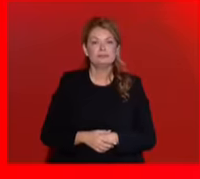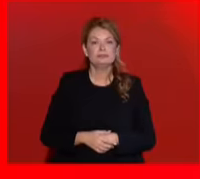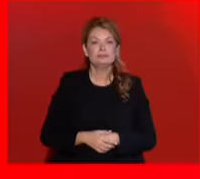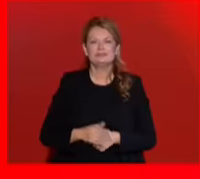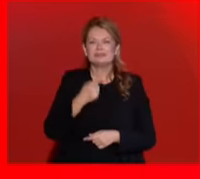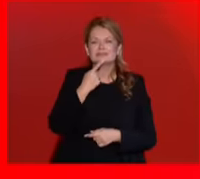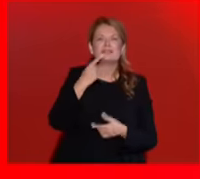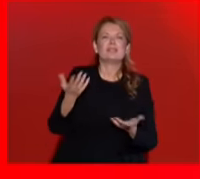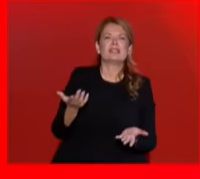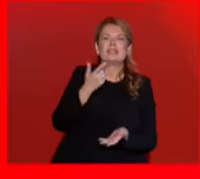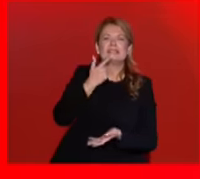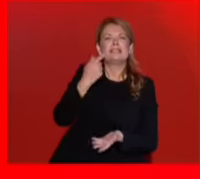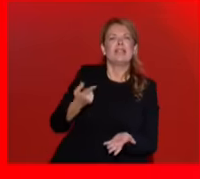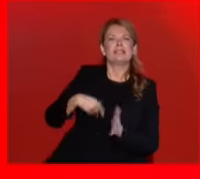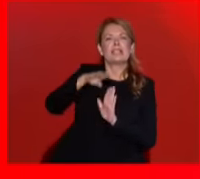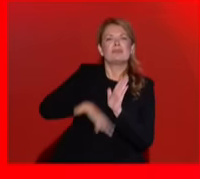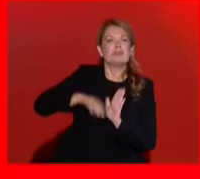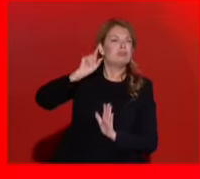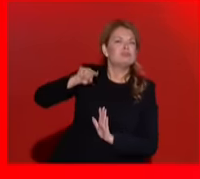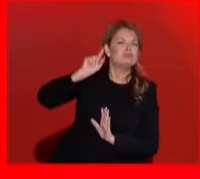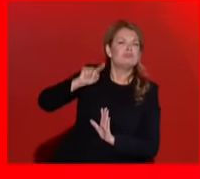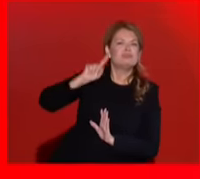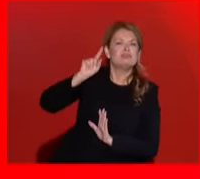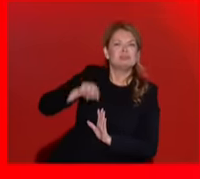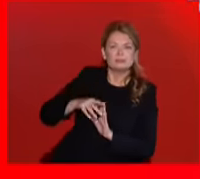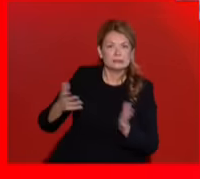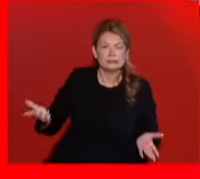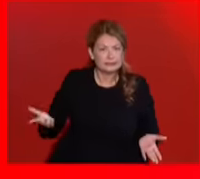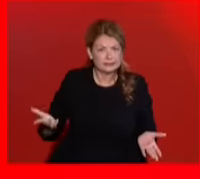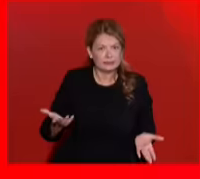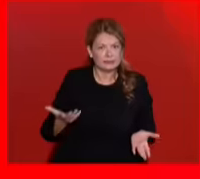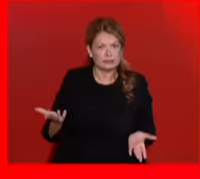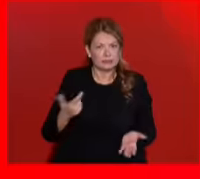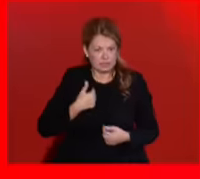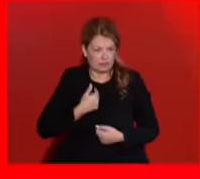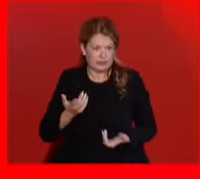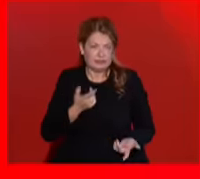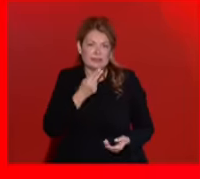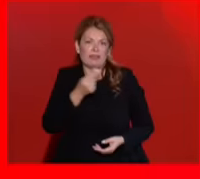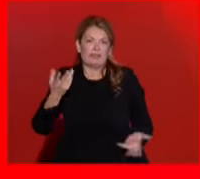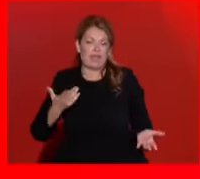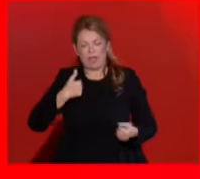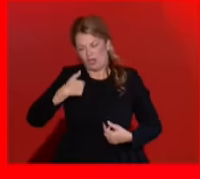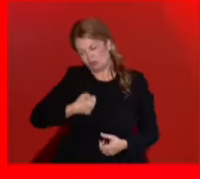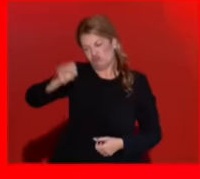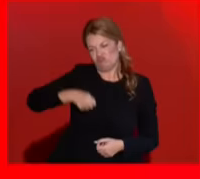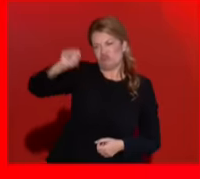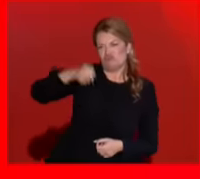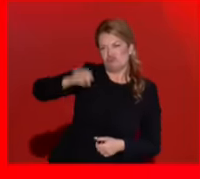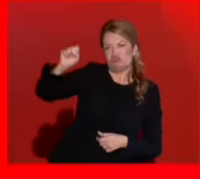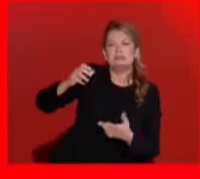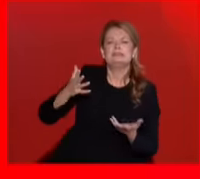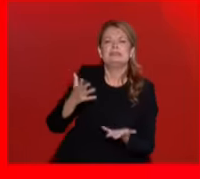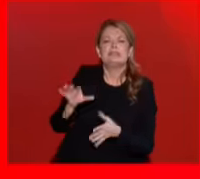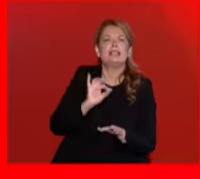Τι σε καθιστά αλήθεια αντισυστημικό? Το να λες ότι είσαι ενάντια στο σύστημα ή να διευκολύνεις με